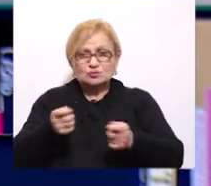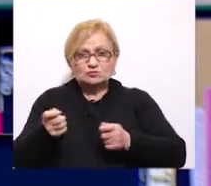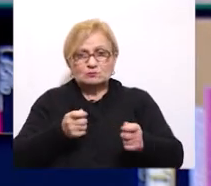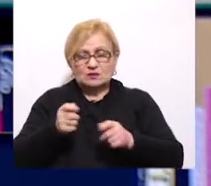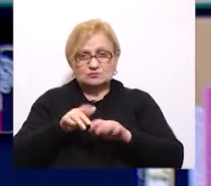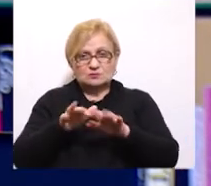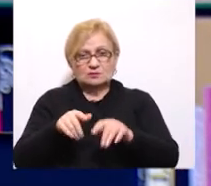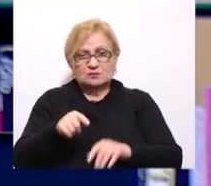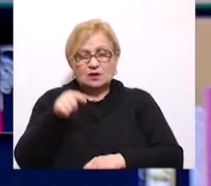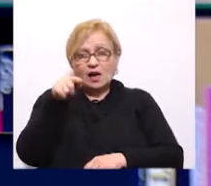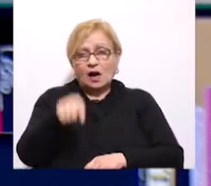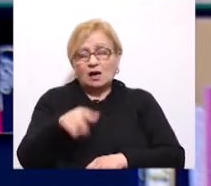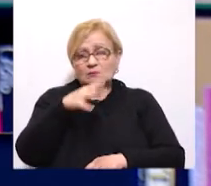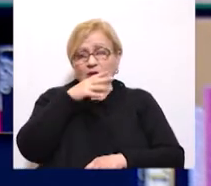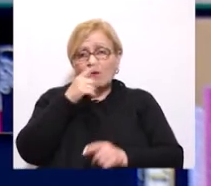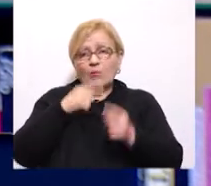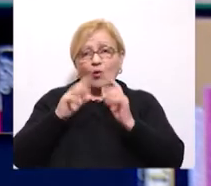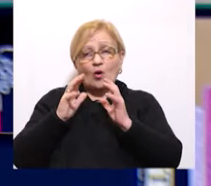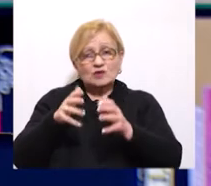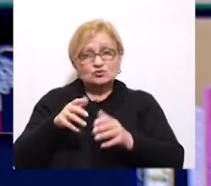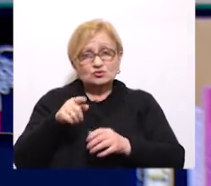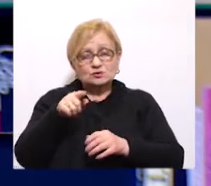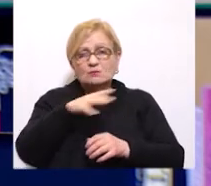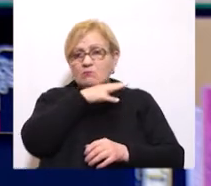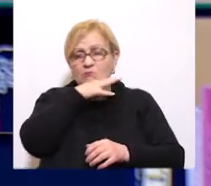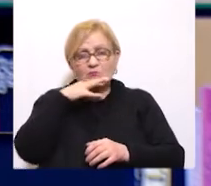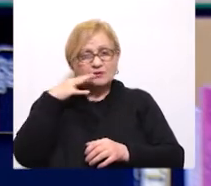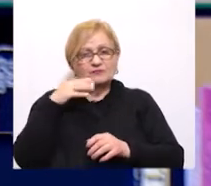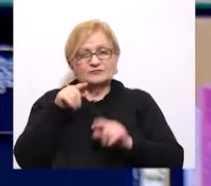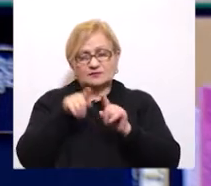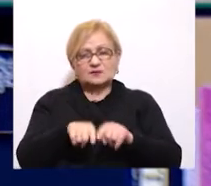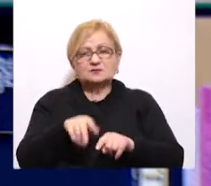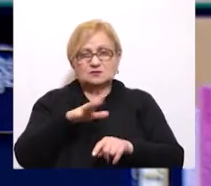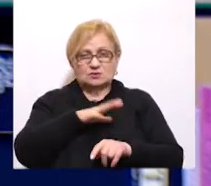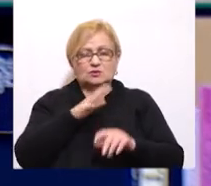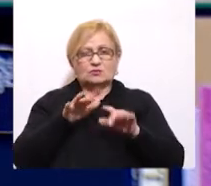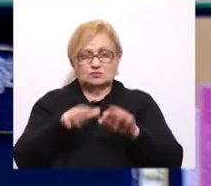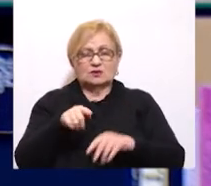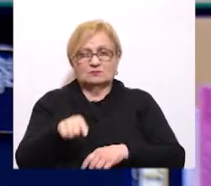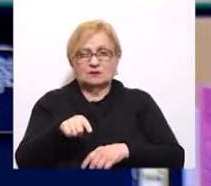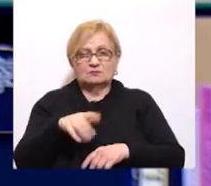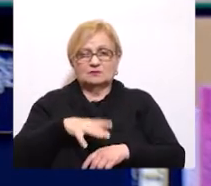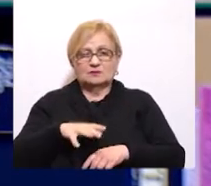საქმეებსაც. ამ ეპოქაში ბევრი ასეთი საგმირო საქმე აღესრულებოდა.